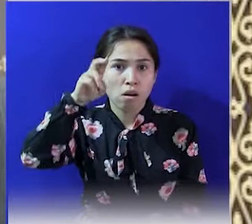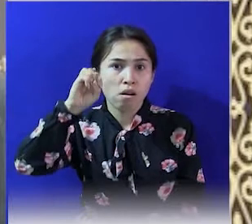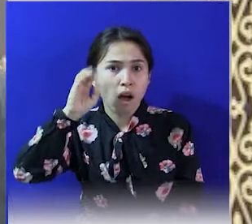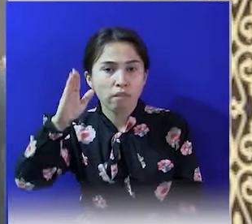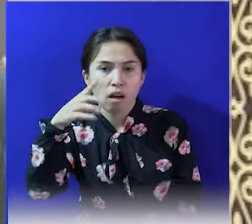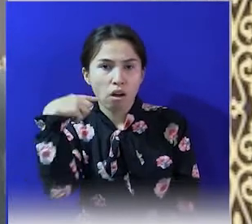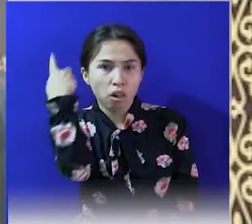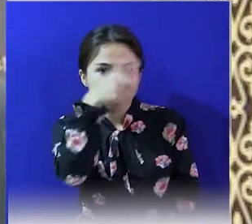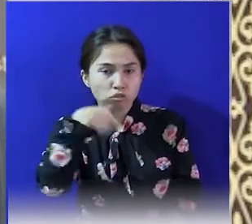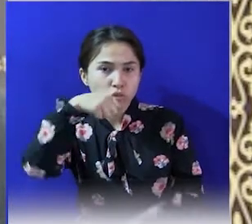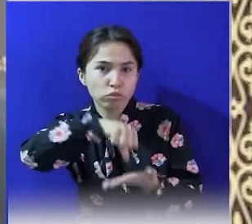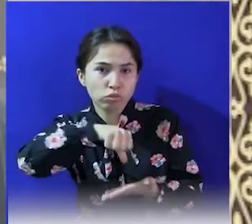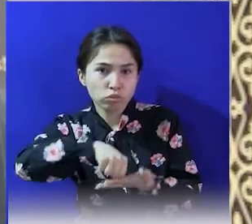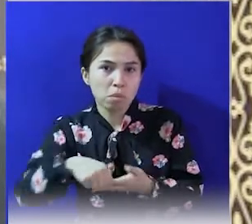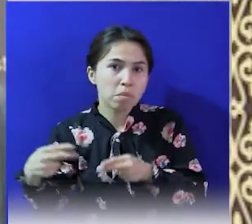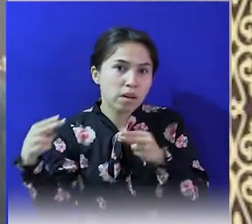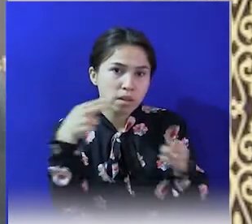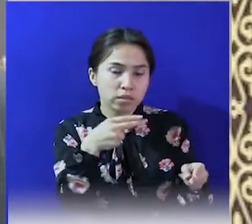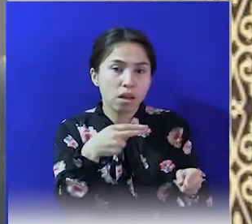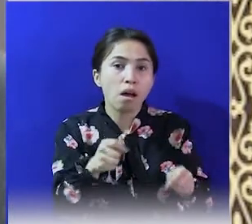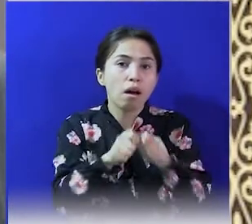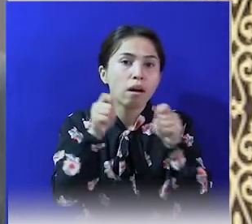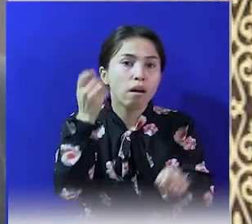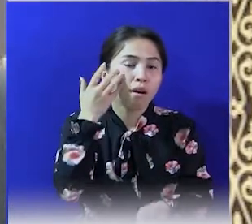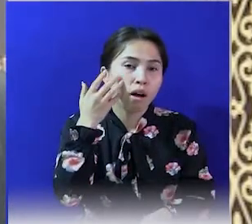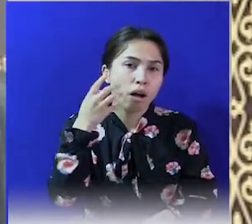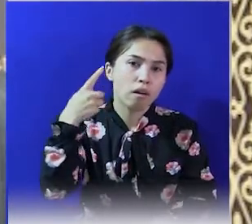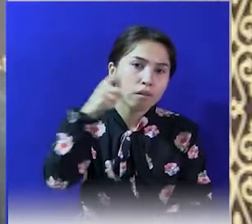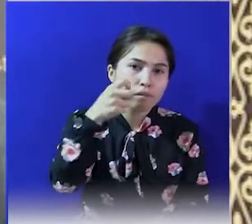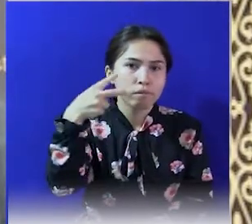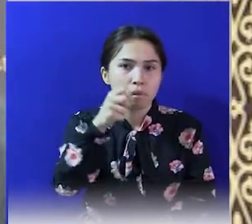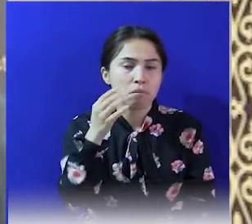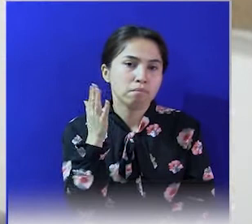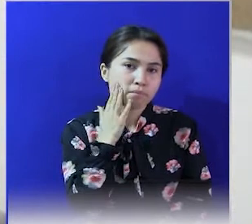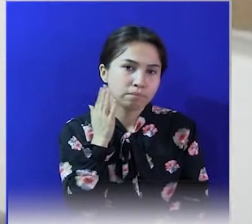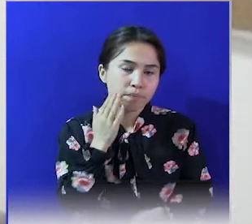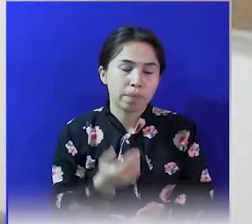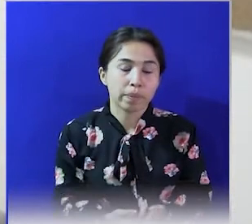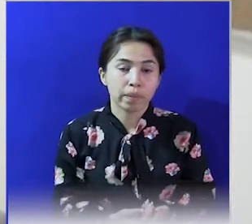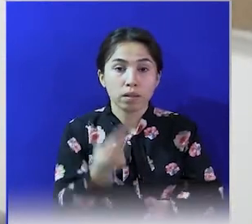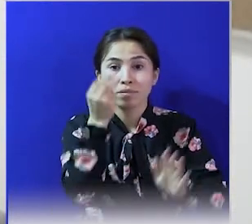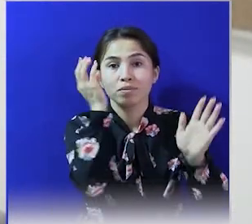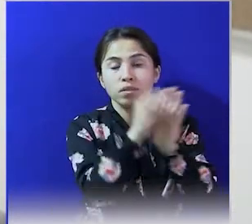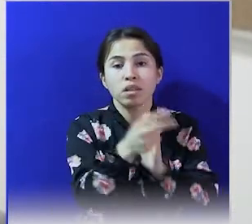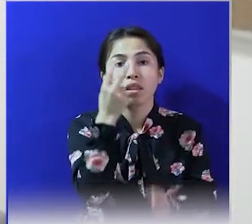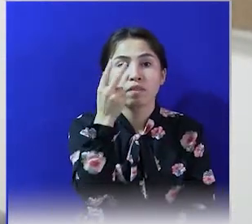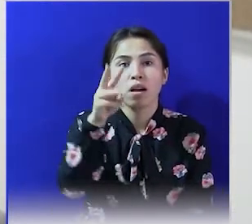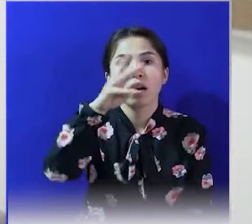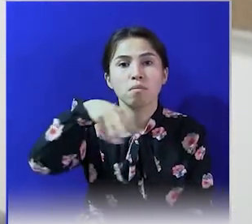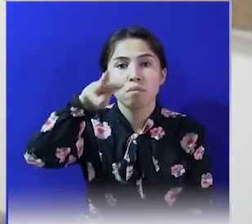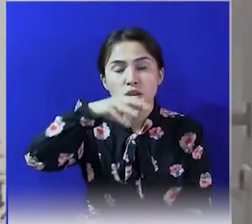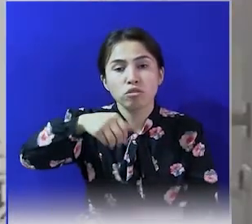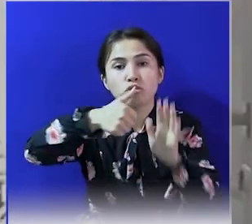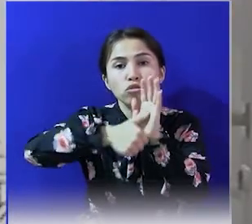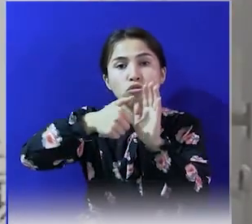церемонию открытия ожидаем приезд президента Токаева. Открытие через 1-2 недели». Стоит отметить, что предприниматель